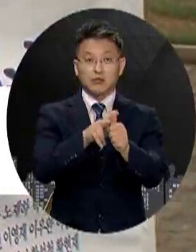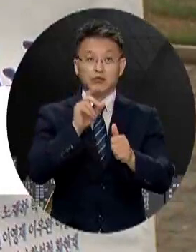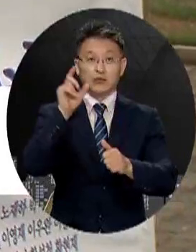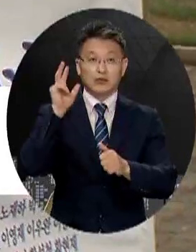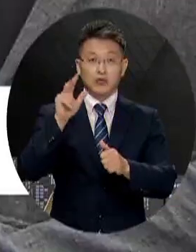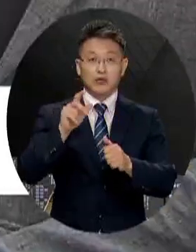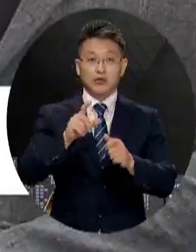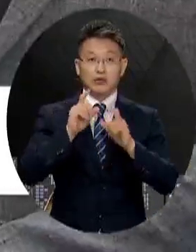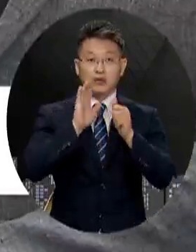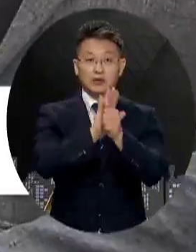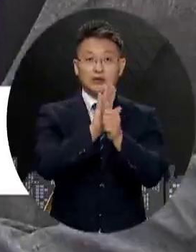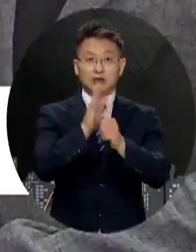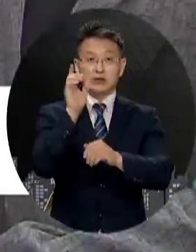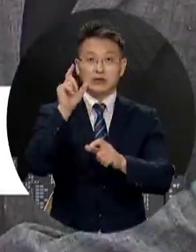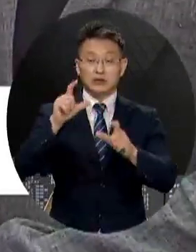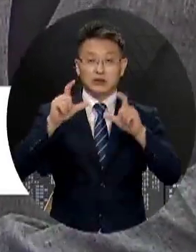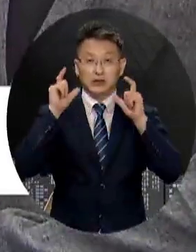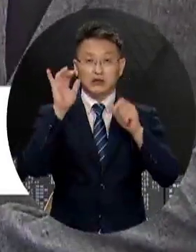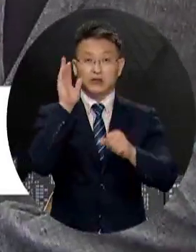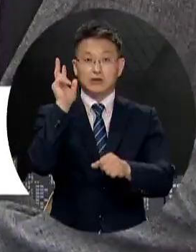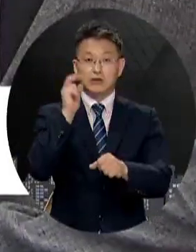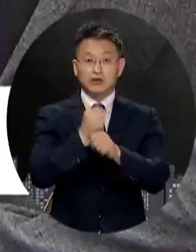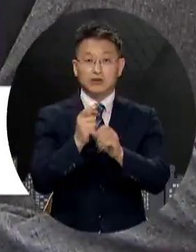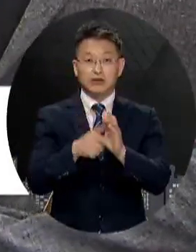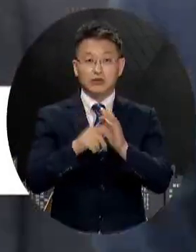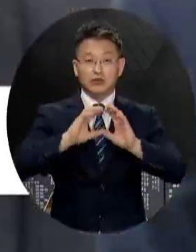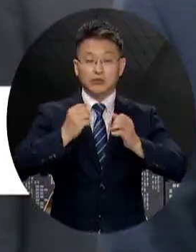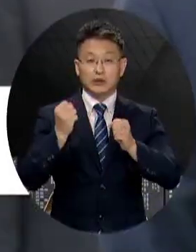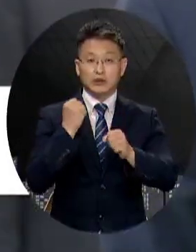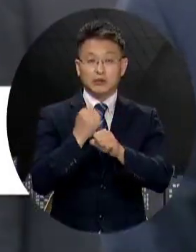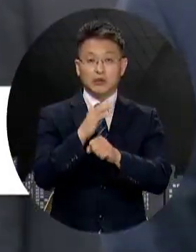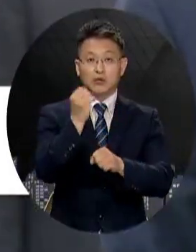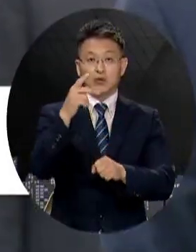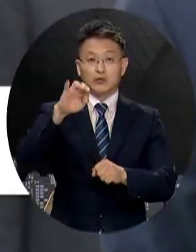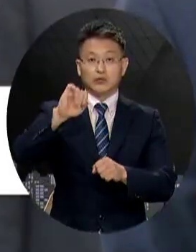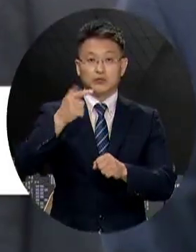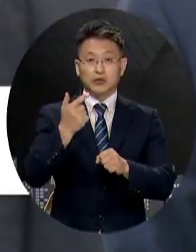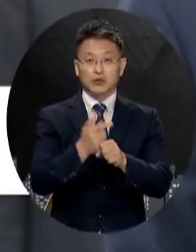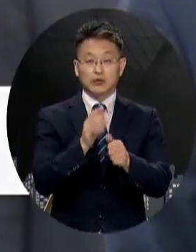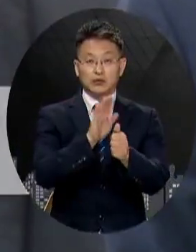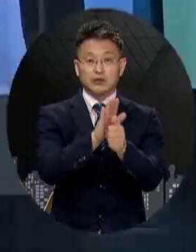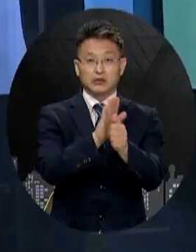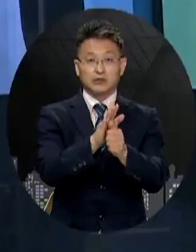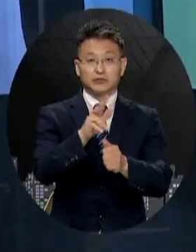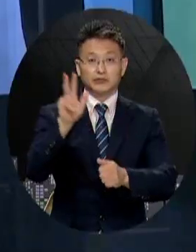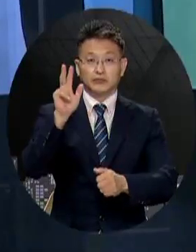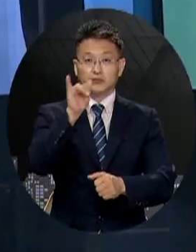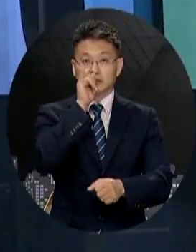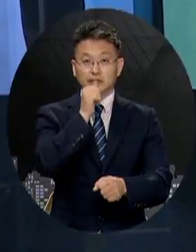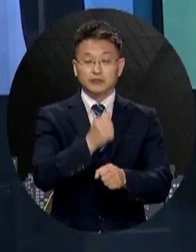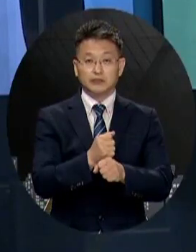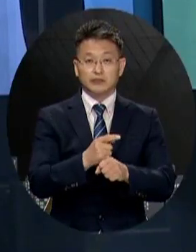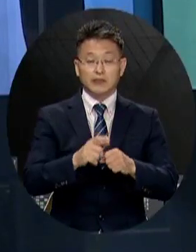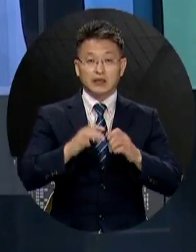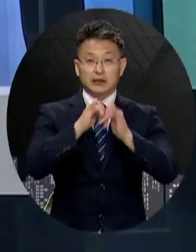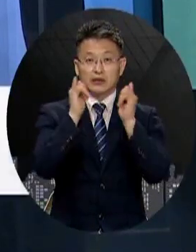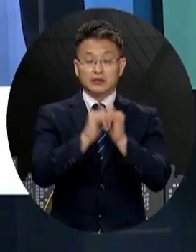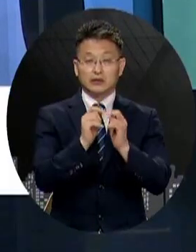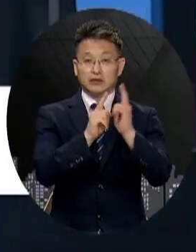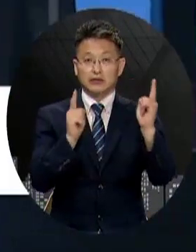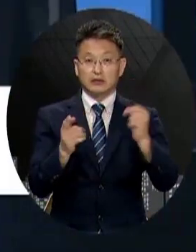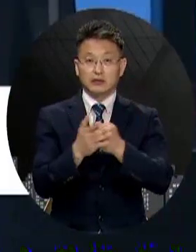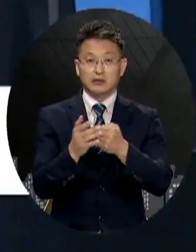했고 경남 보수 단체들이 국민의힘 홍준표 예비 후보를 지지했습니다. 사회적 거리두기